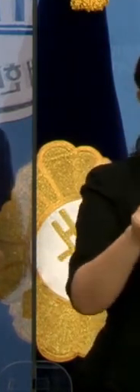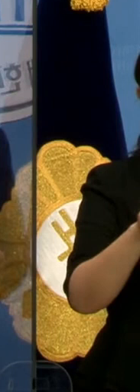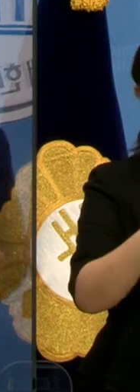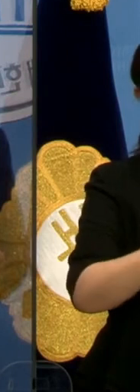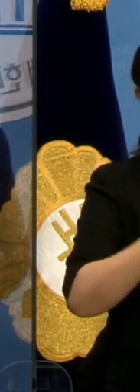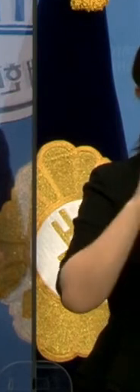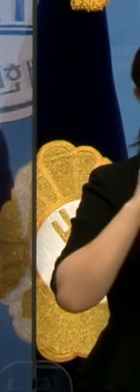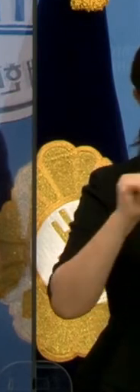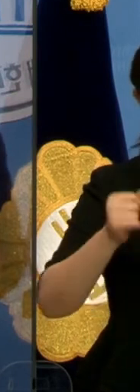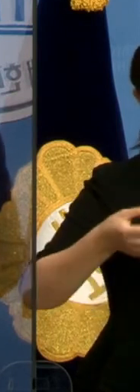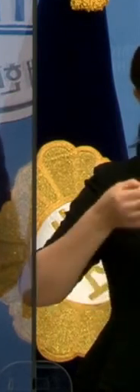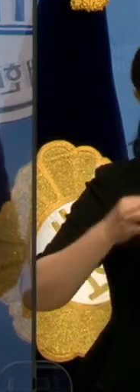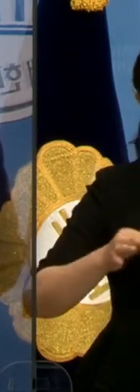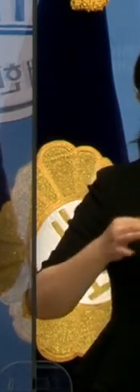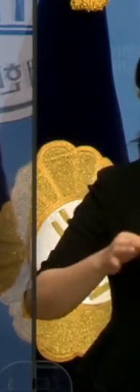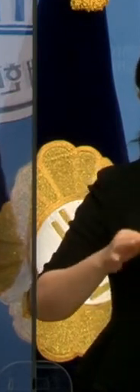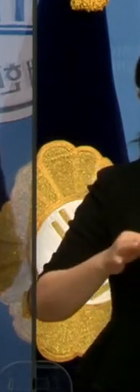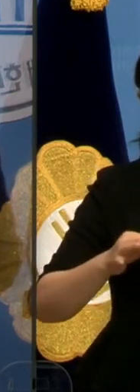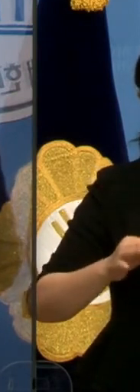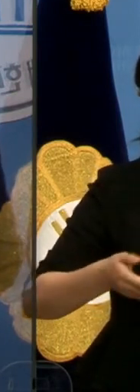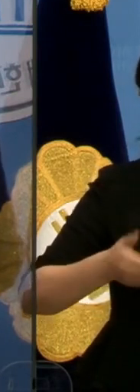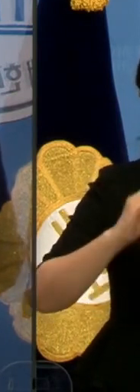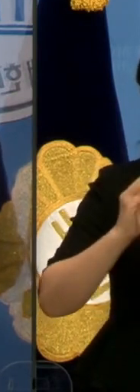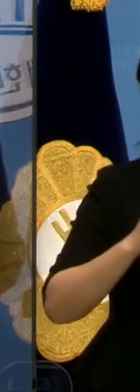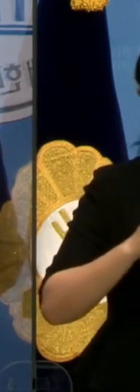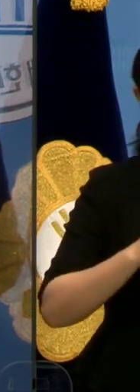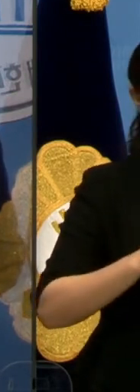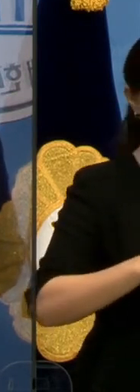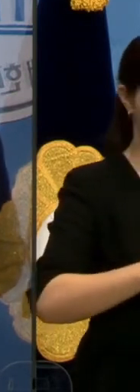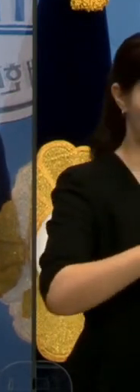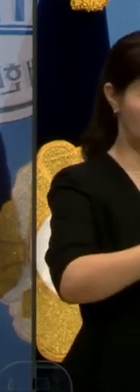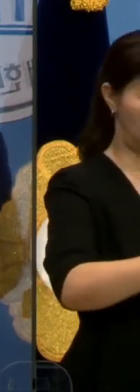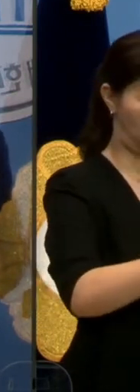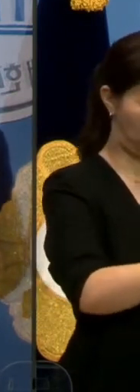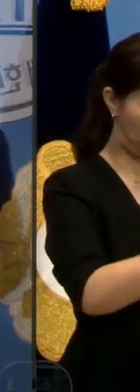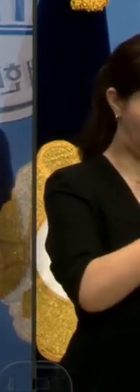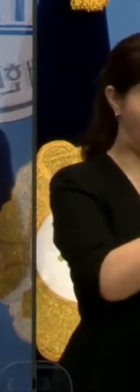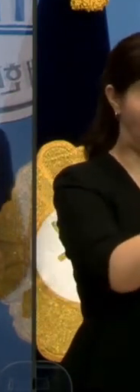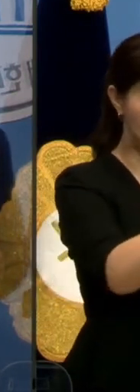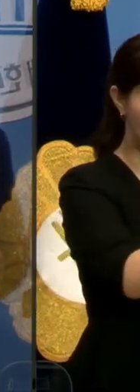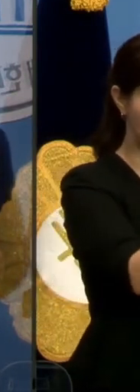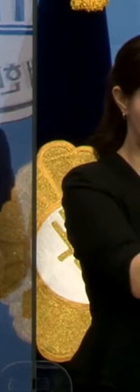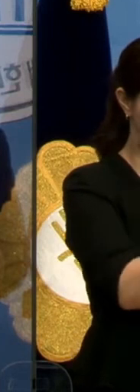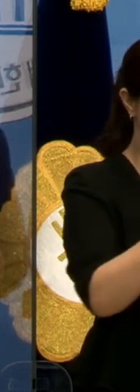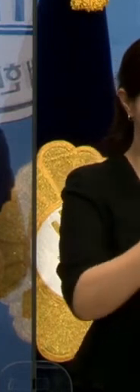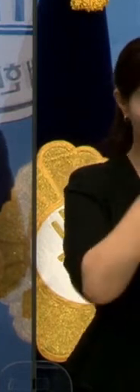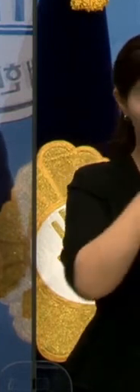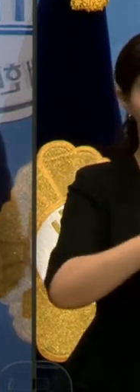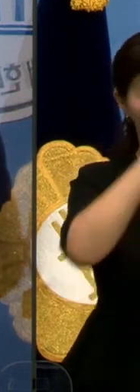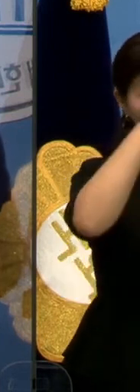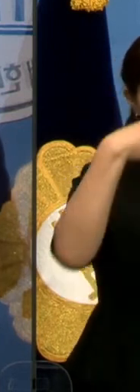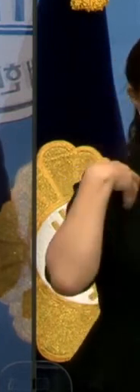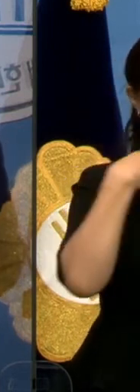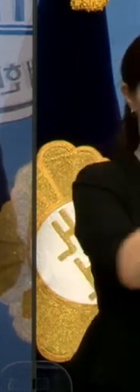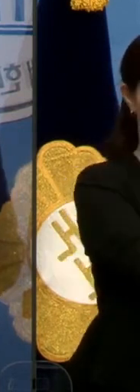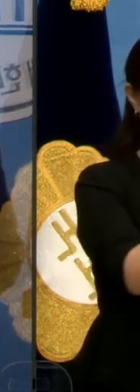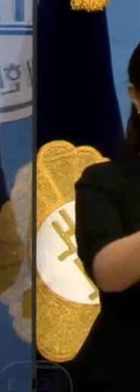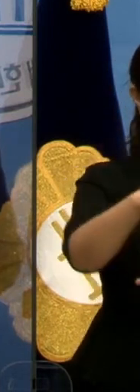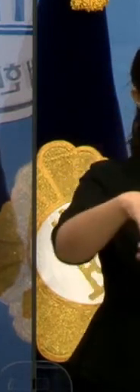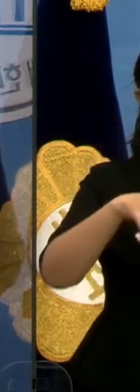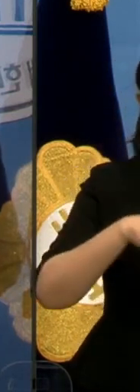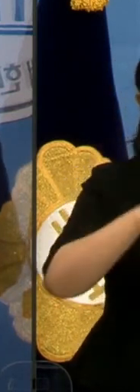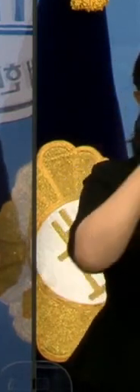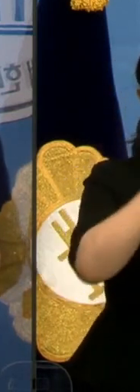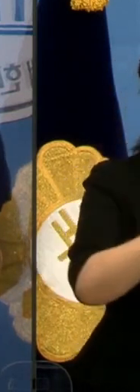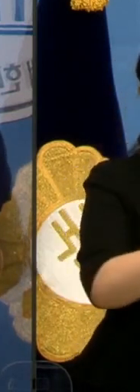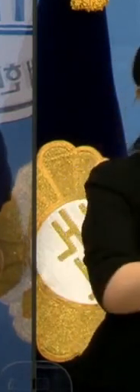토지은행을 설립해서 국가가 매입하고 비축하면 국공유지 비중을 높일 수가 있을 것입니다. 그 토지를 중산층도